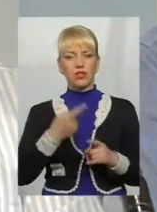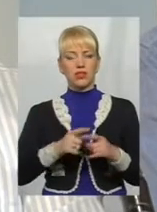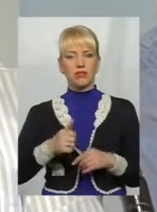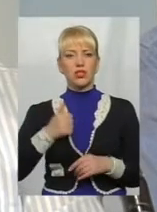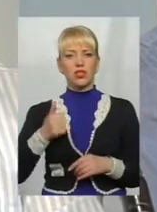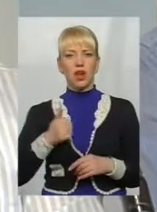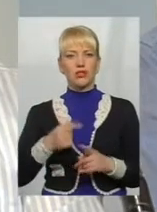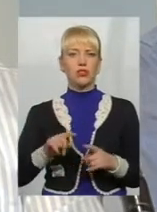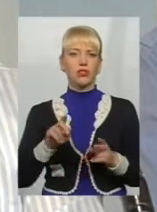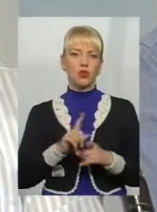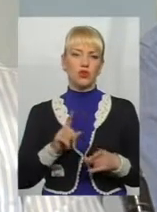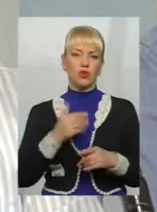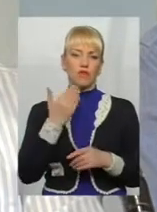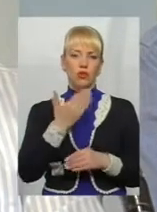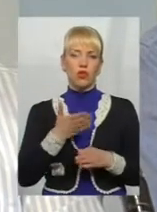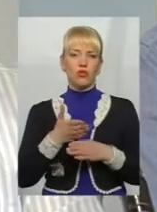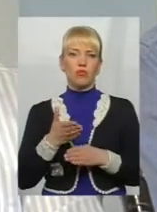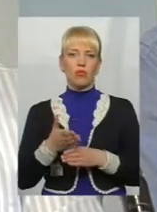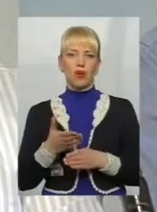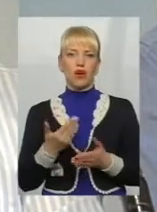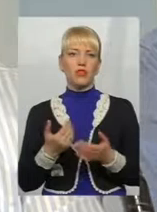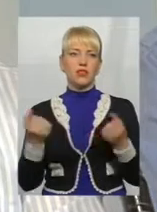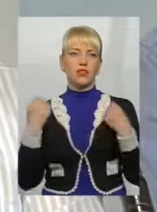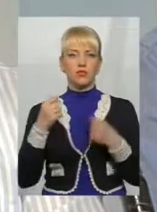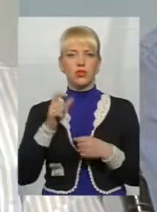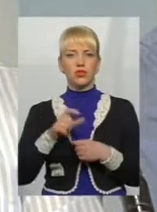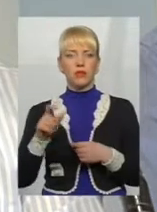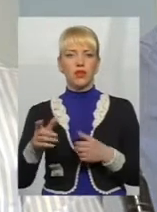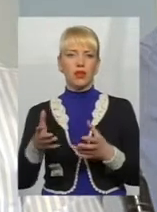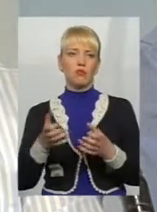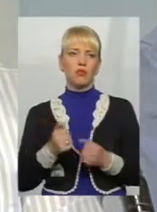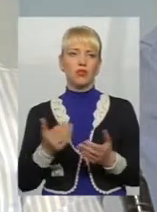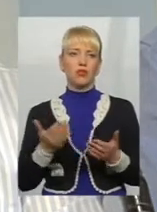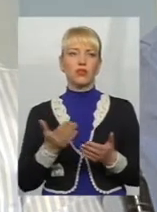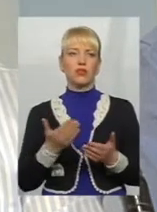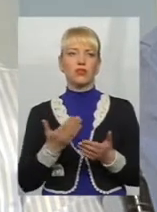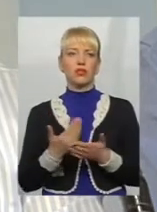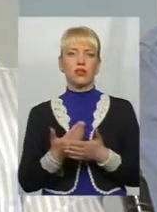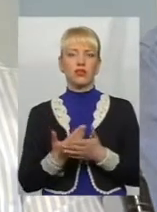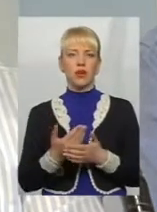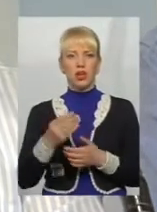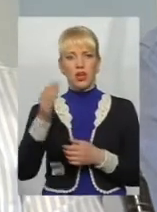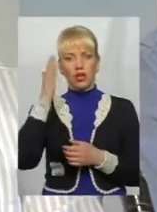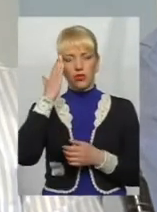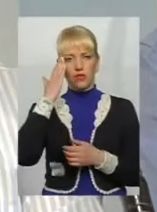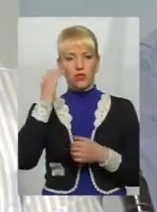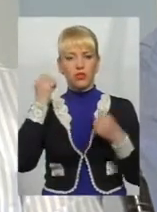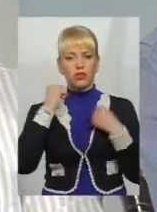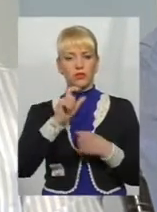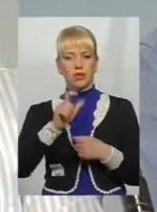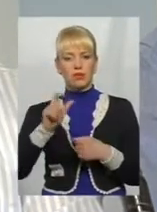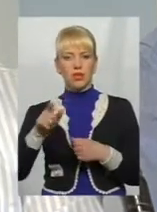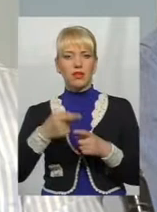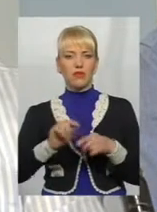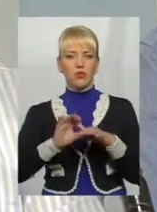гордяться, що от вони допомагають там спортсменам, наприклад, беруть якогось там здібного спортсмена, і вони його ведуть,